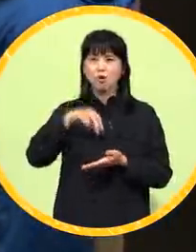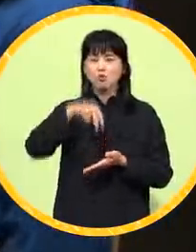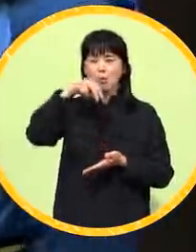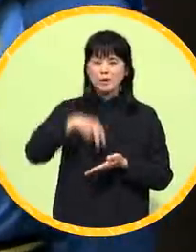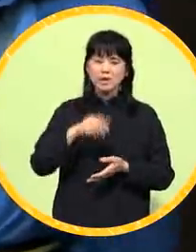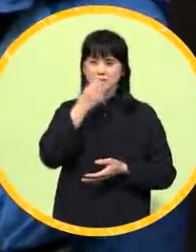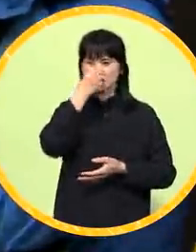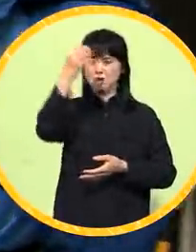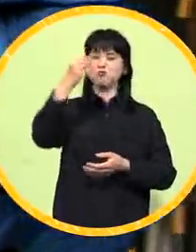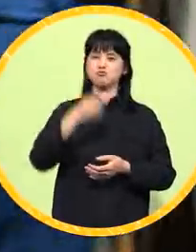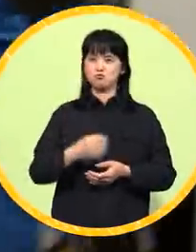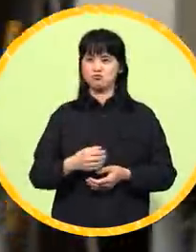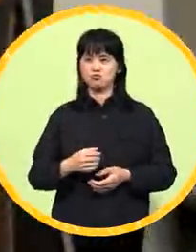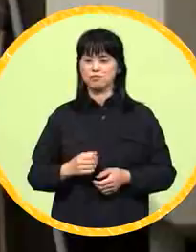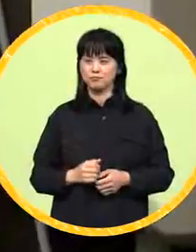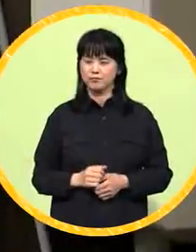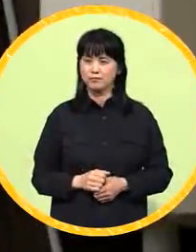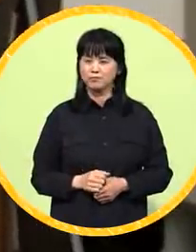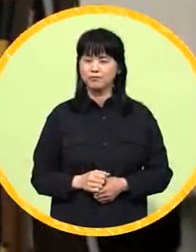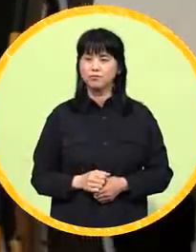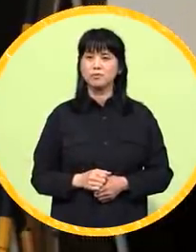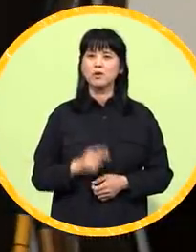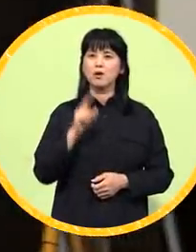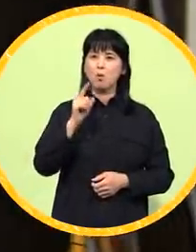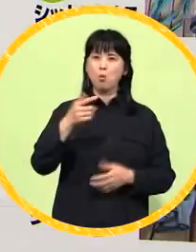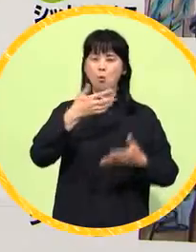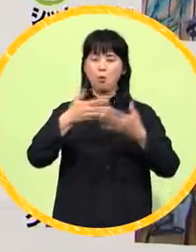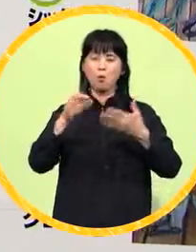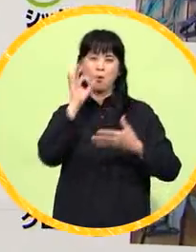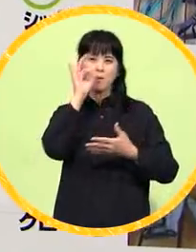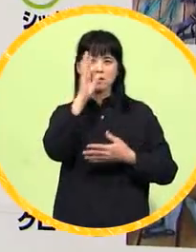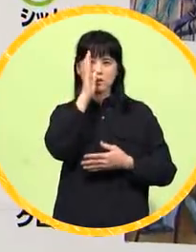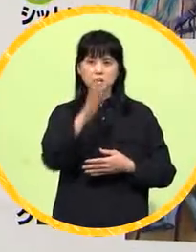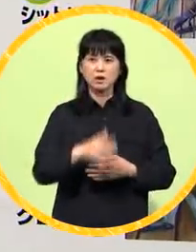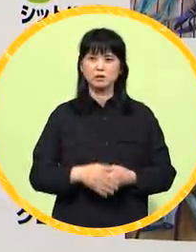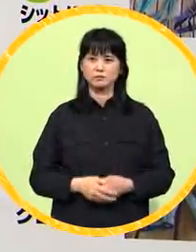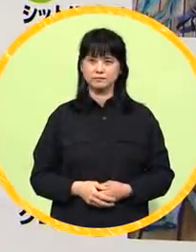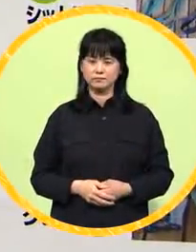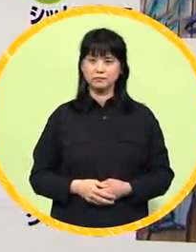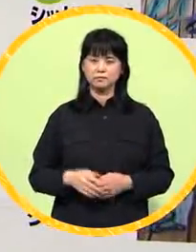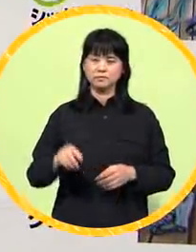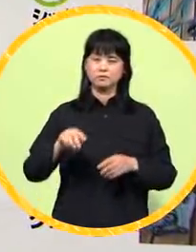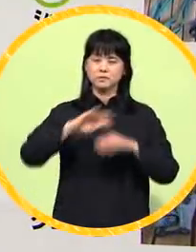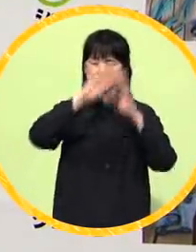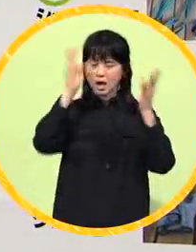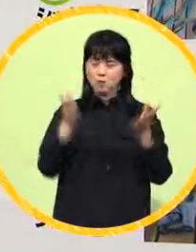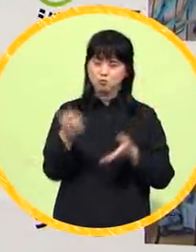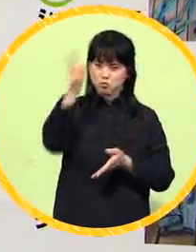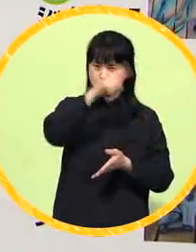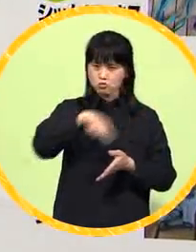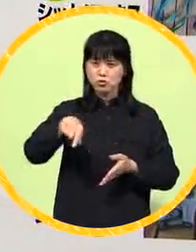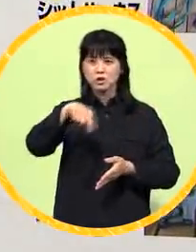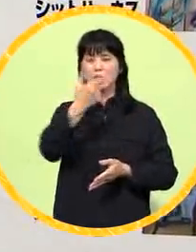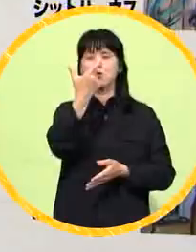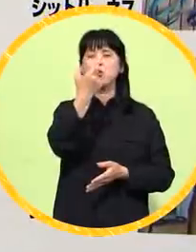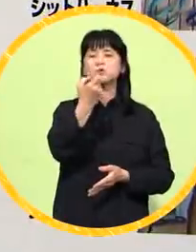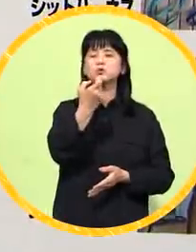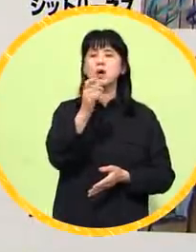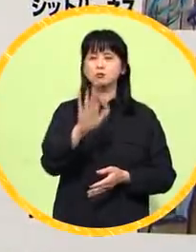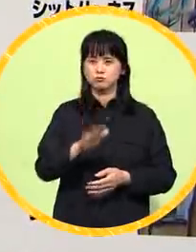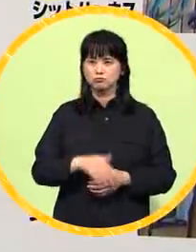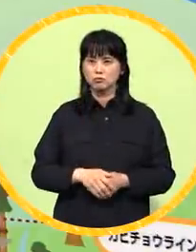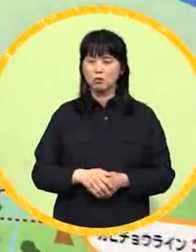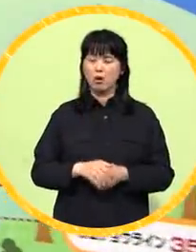ちょっとロスかはいここちょっと見ていただくとわかると思うよはい全長で1060m あります a